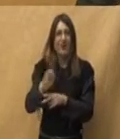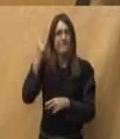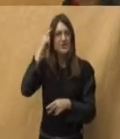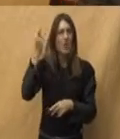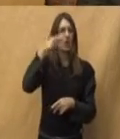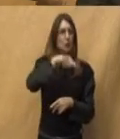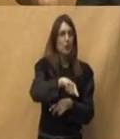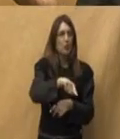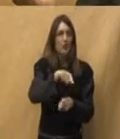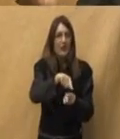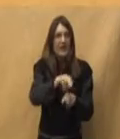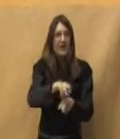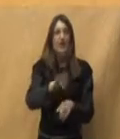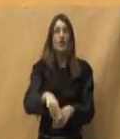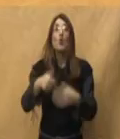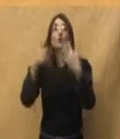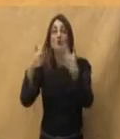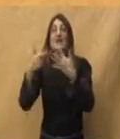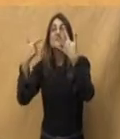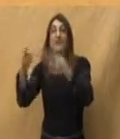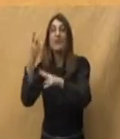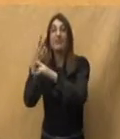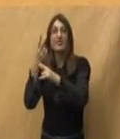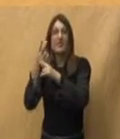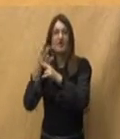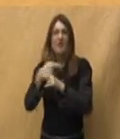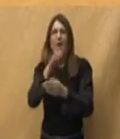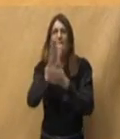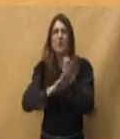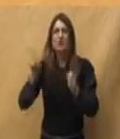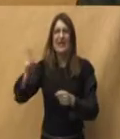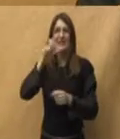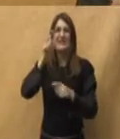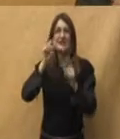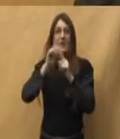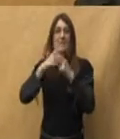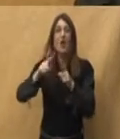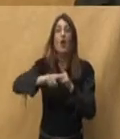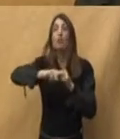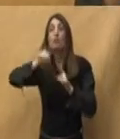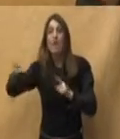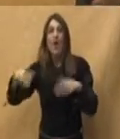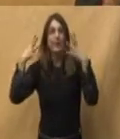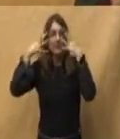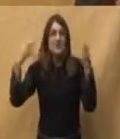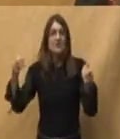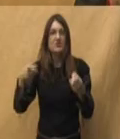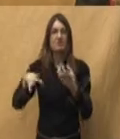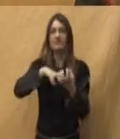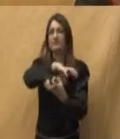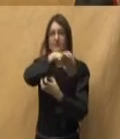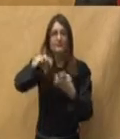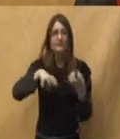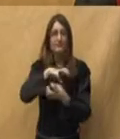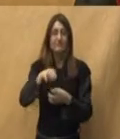mjestu, pa je onda ispalo da je u 6 ili 7 država, dakle počelo je negdje na Cipru, a završilo u Nizozemskoj. Dakle, sve u svemu to govori